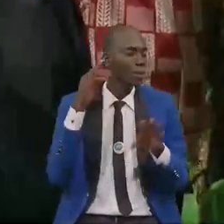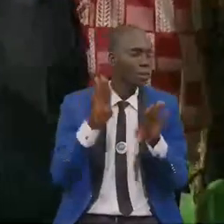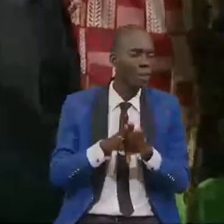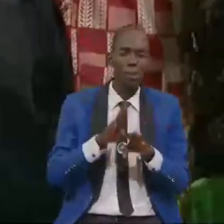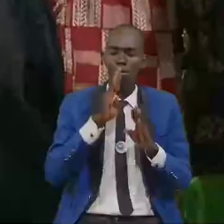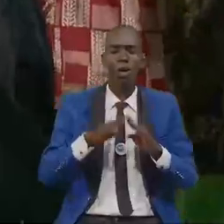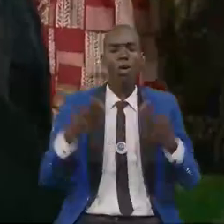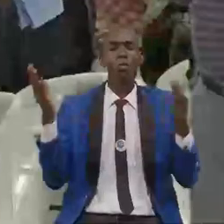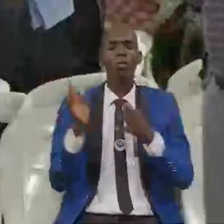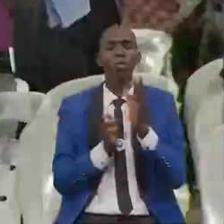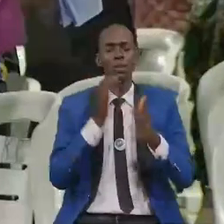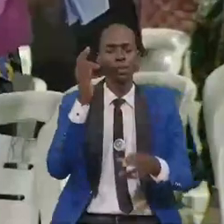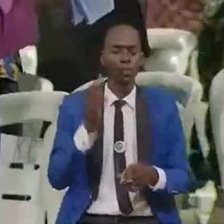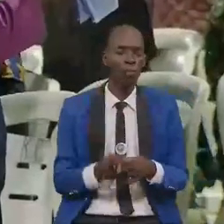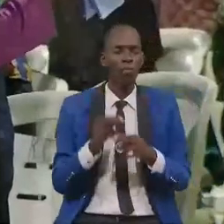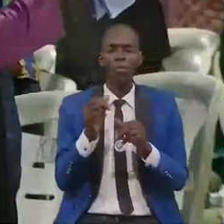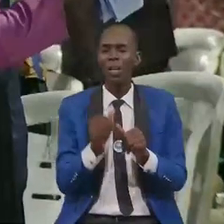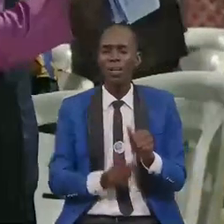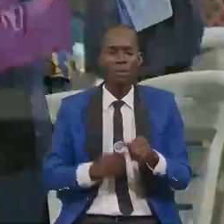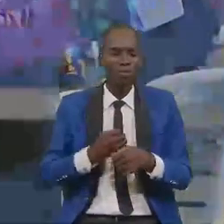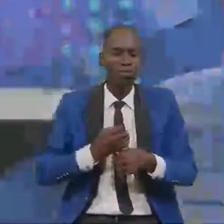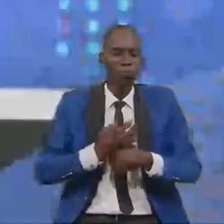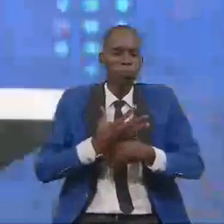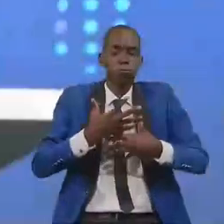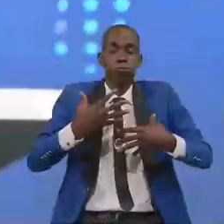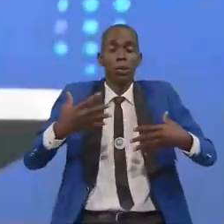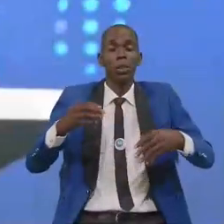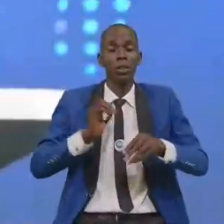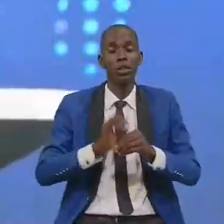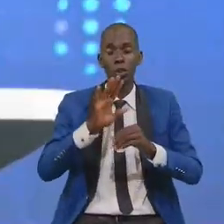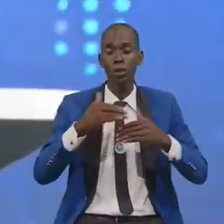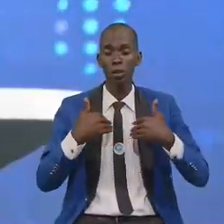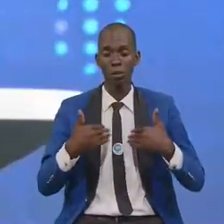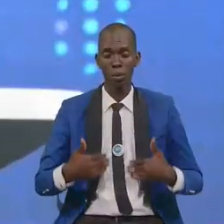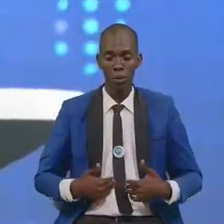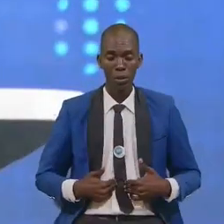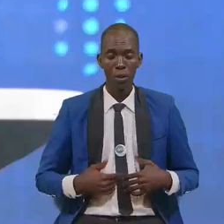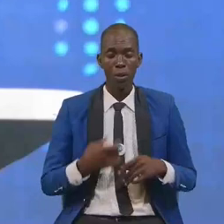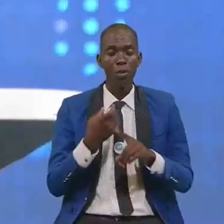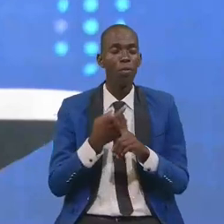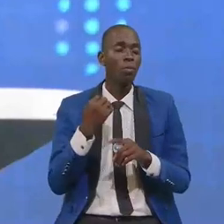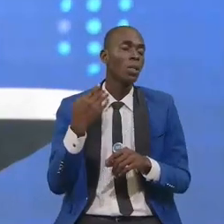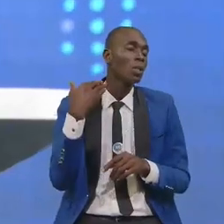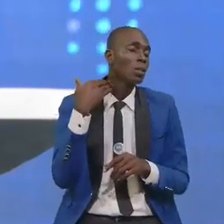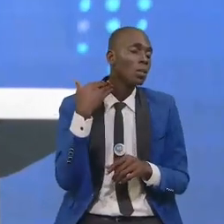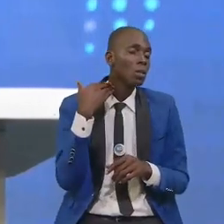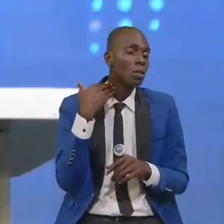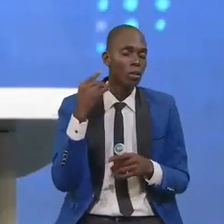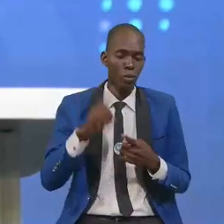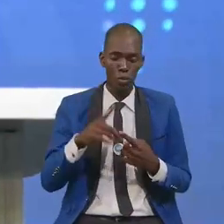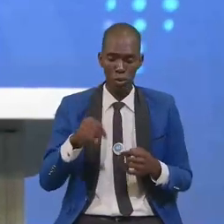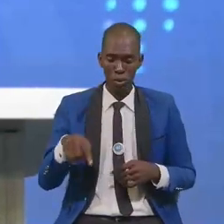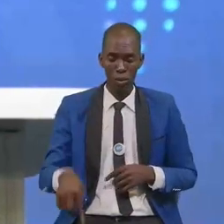débouchés et que tout enflement sur votre corps du coup jusqu'aux pieds